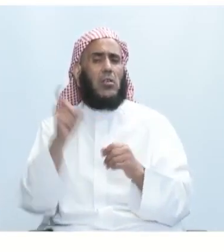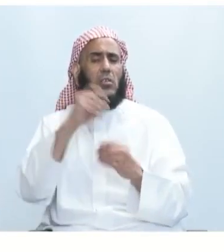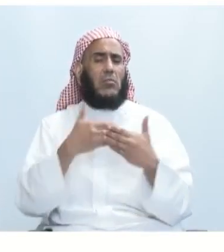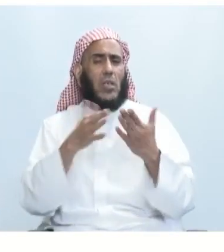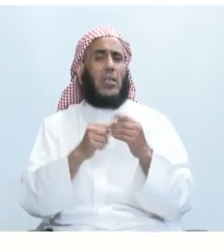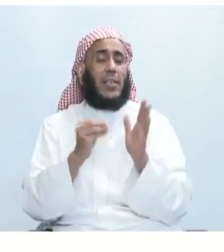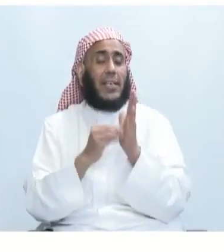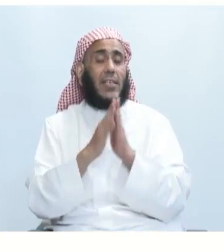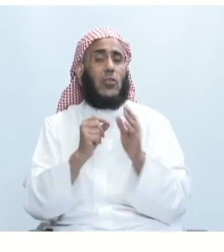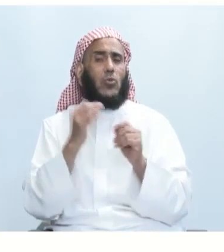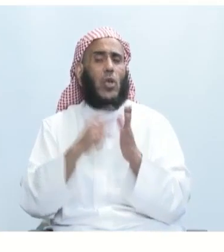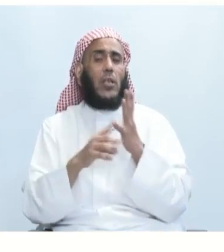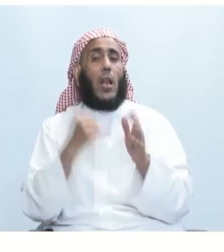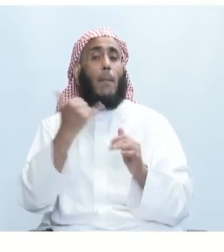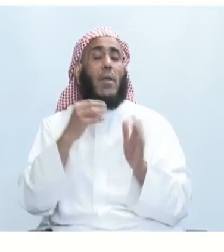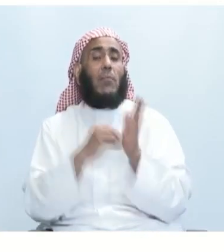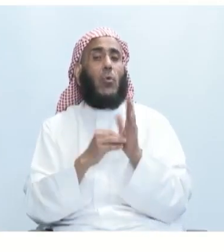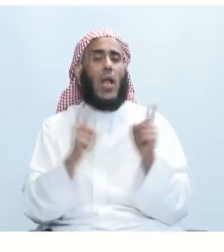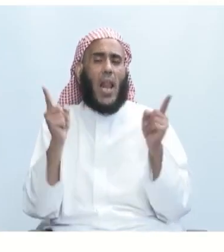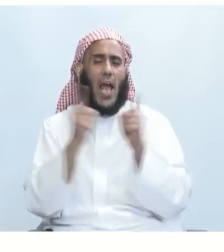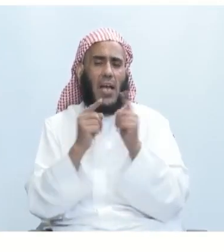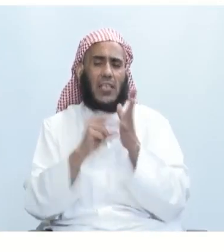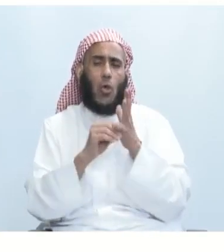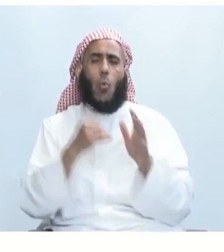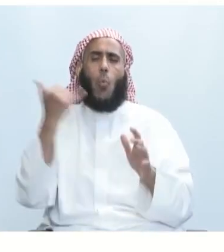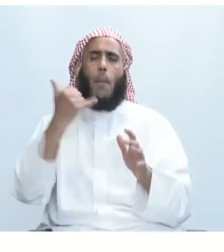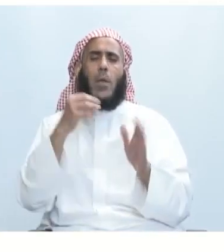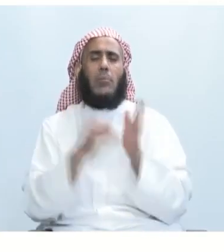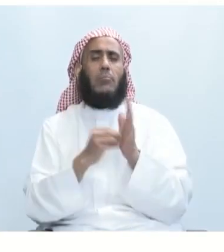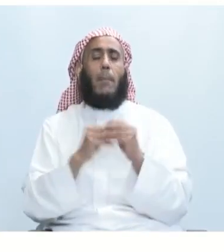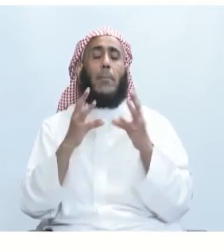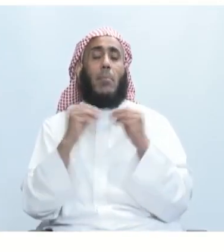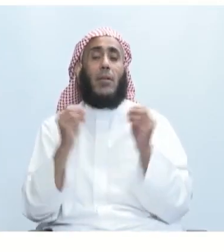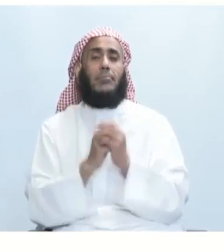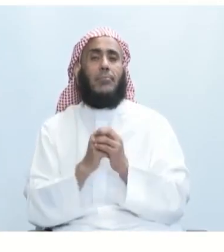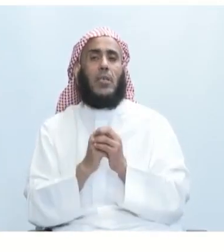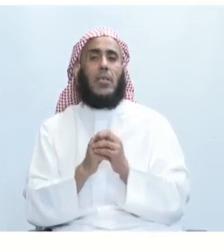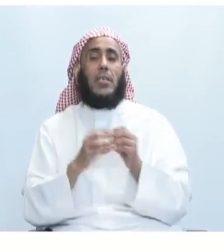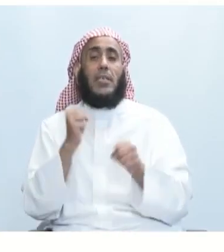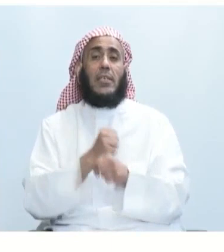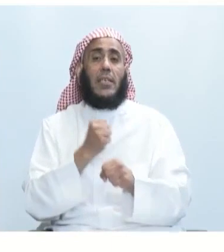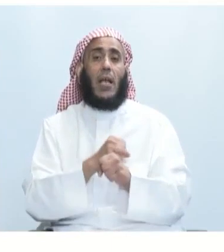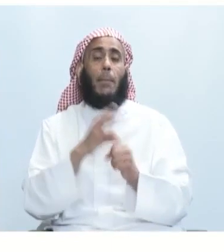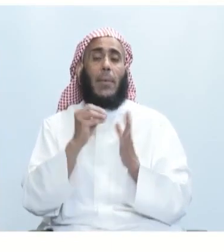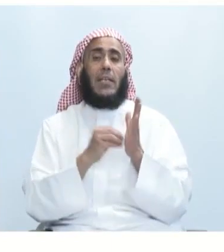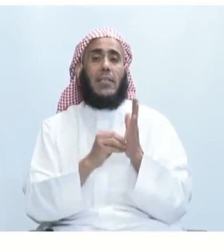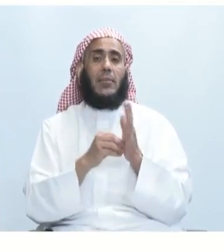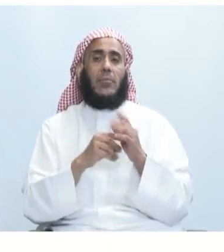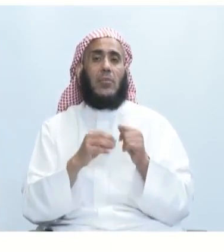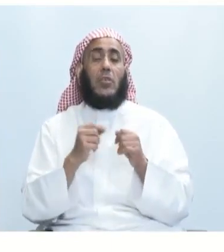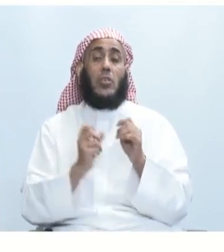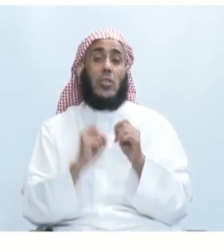التركيز على الجزئيات ذات الاهميه في الموضوع لخص الجزئيات ذات الاهميه معنى في الموضوع باستخدام الاسئله ثم دون